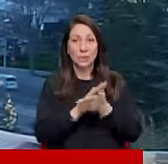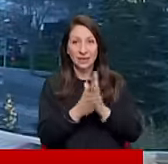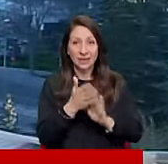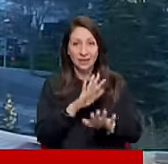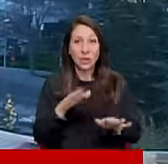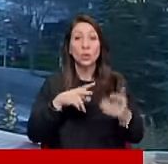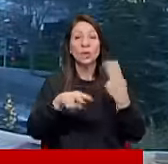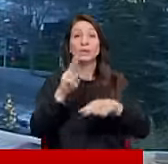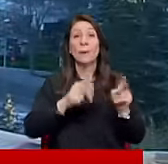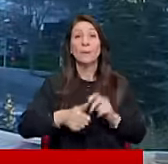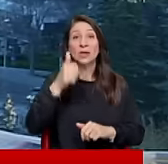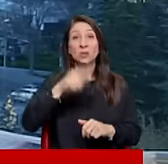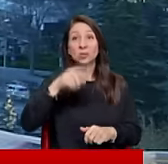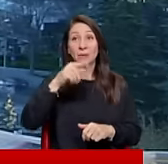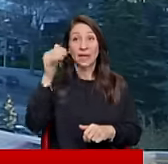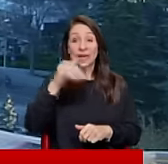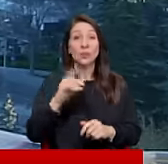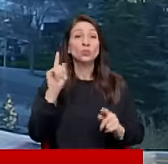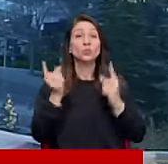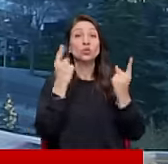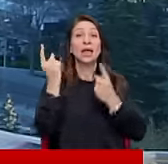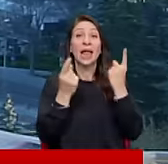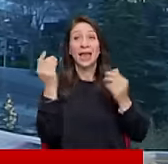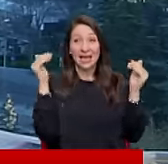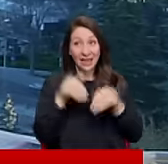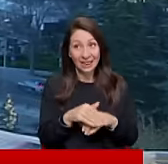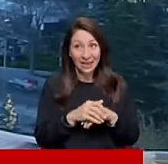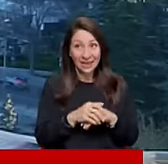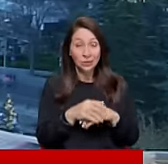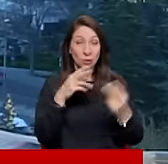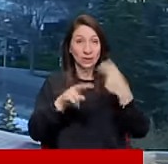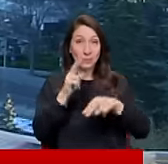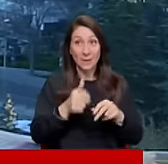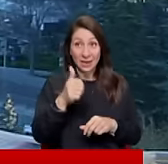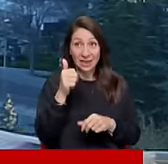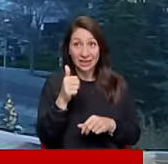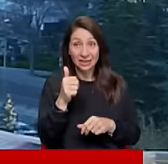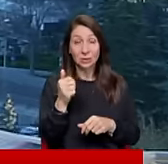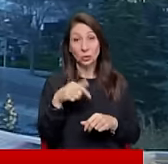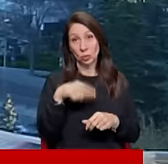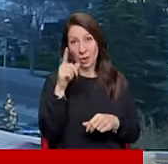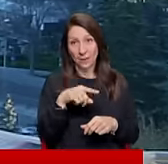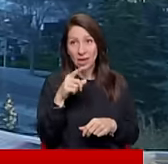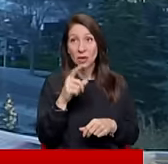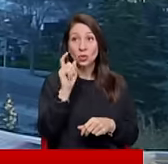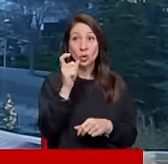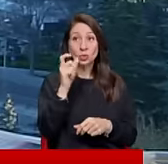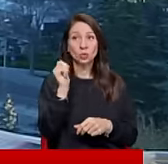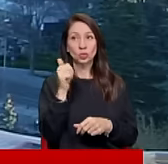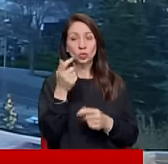ve Ulaştırma Bakanlığı gündemine geldi. Müjdelerle döndü efendim. Ulaştırma Bakanı gündemine 9